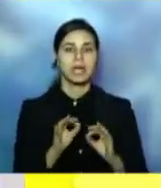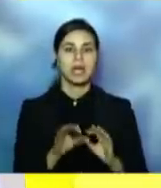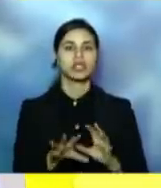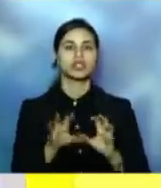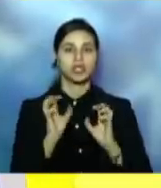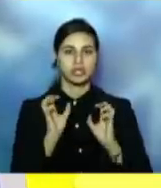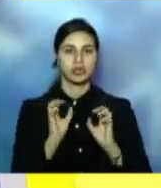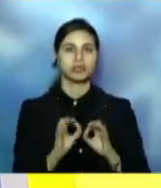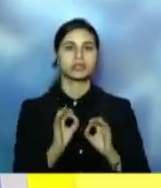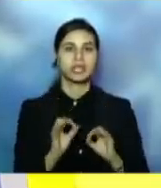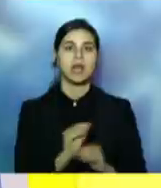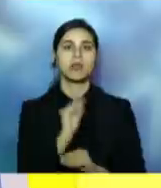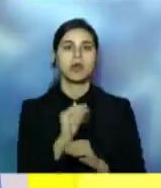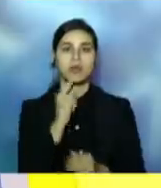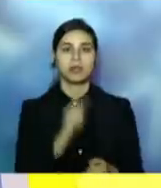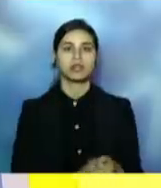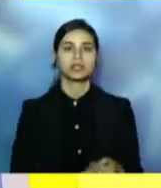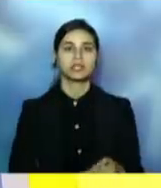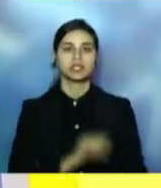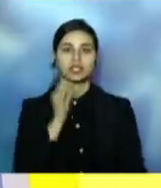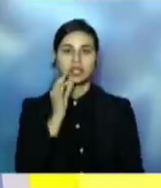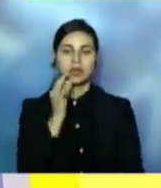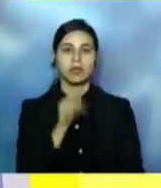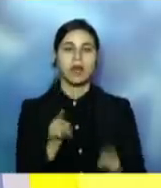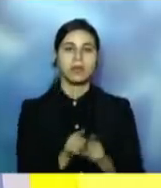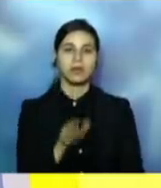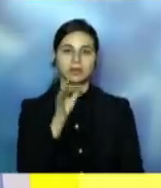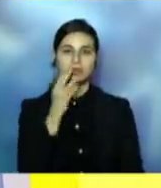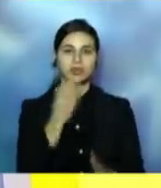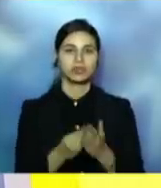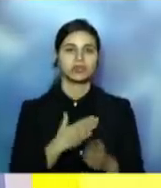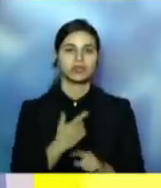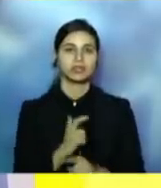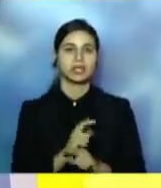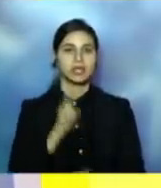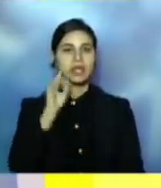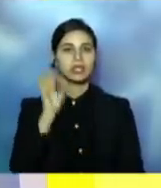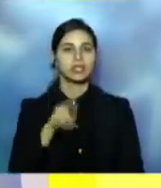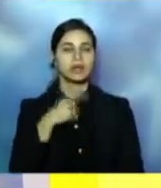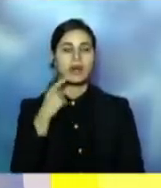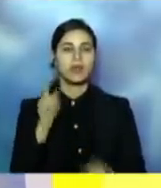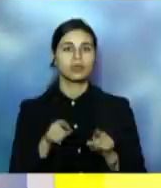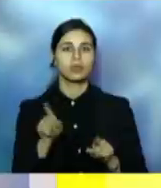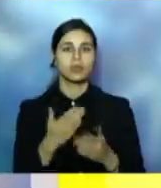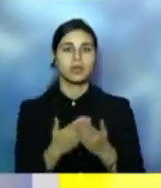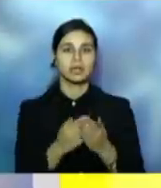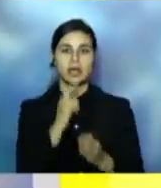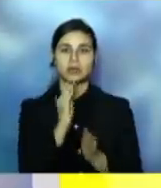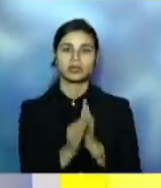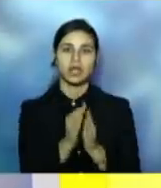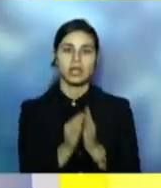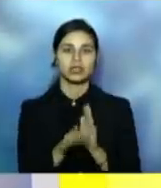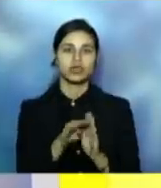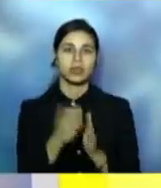შეიწოვოს, ნელა მოიმატოს სისხლში შაქარმა. ამავე დროს ჩვენ ძალიან ხშირად ვამბობთ ხოლმე რომ მაგალითად მჭადი თუ